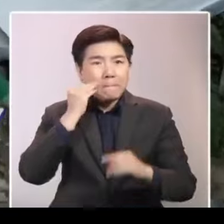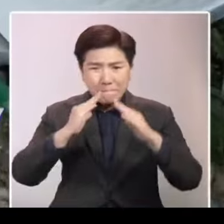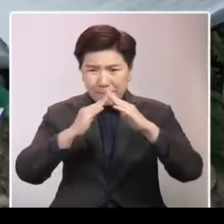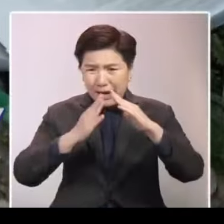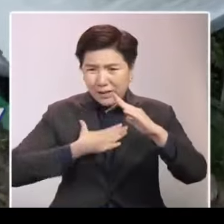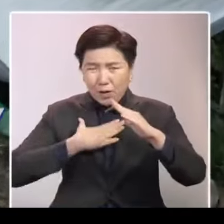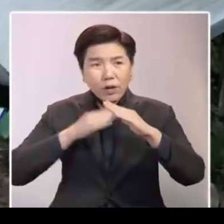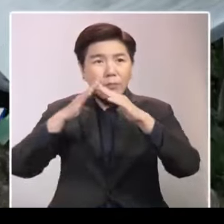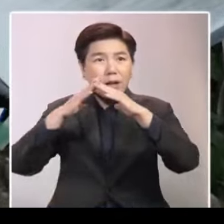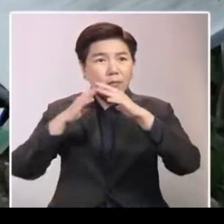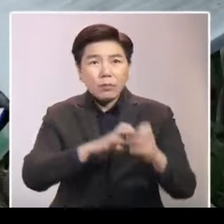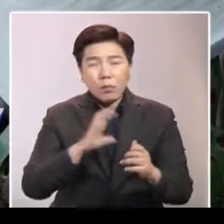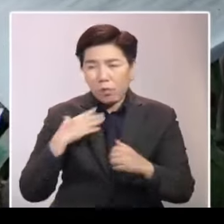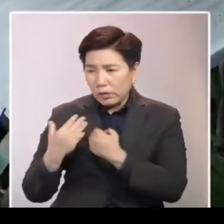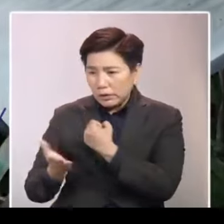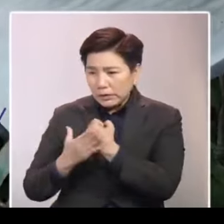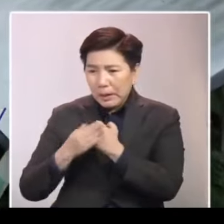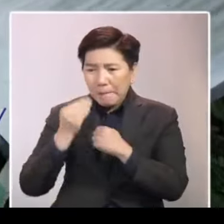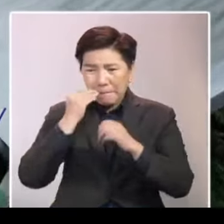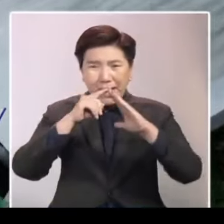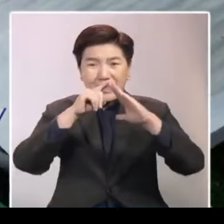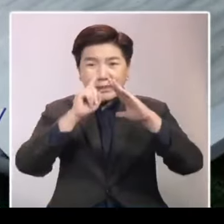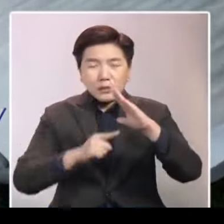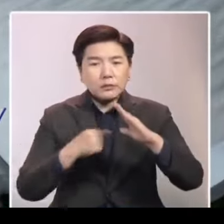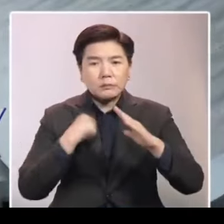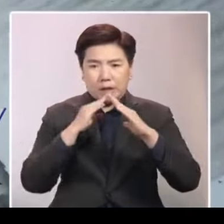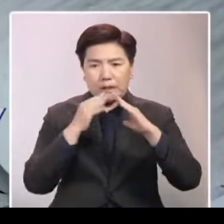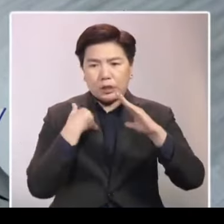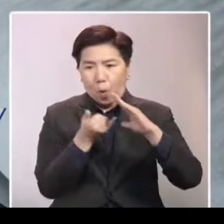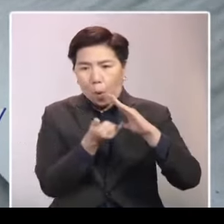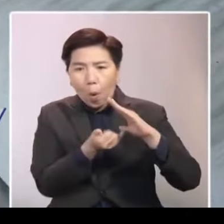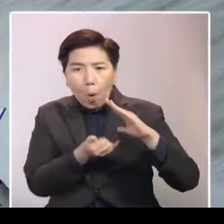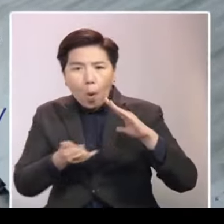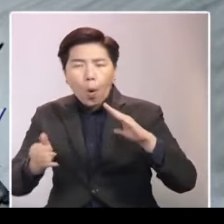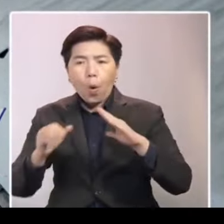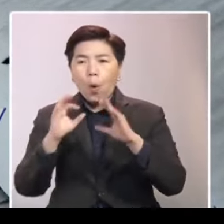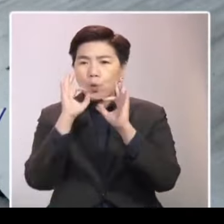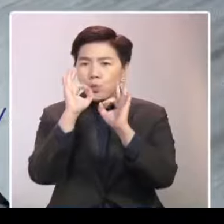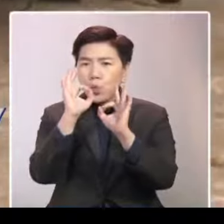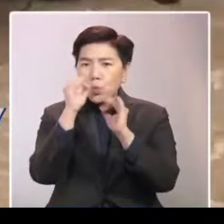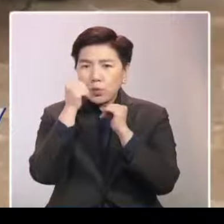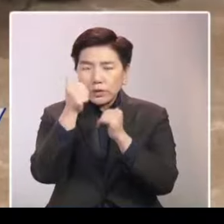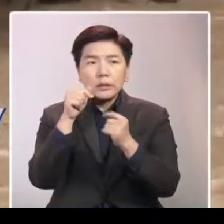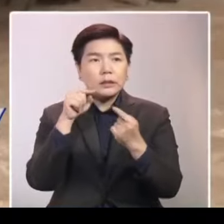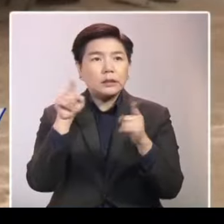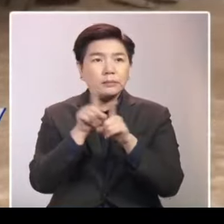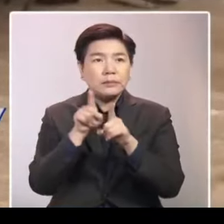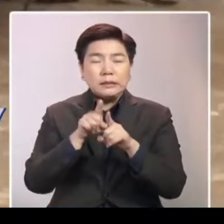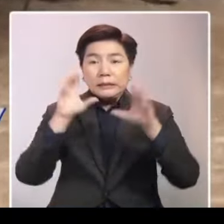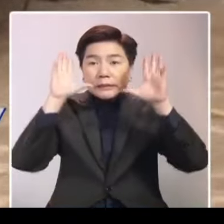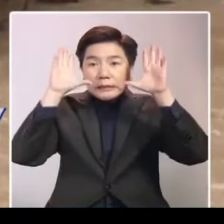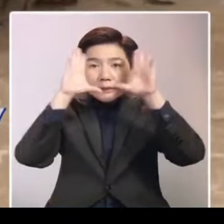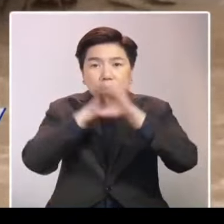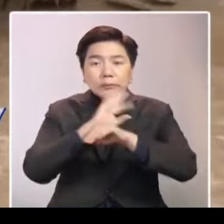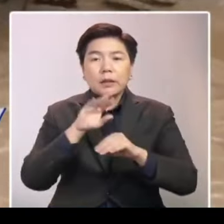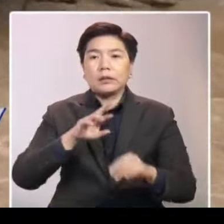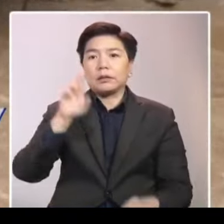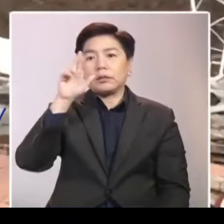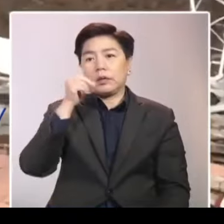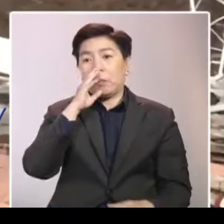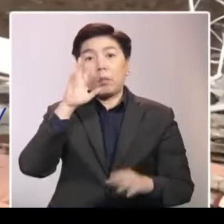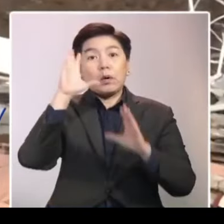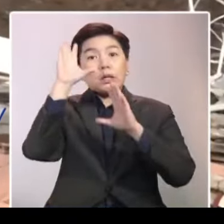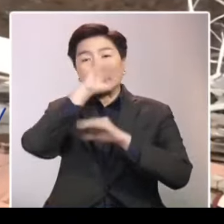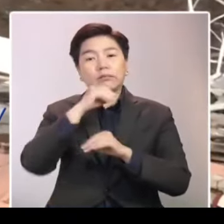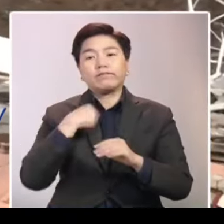งหลังจนมีคนมาเตือนว่าบ้านร้าวแล้วจึงได้ออกมาและโชคดีอีกชั้นคือเหตุการณ์ไม่ได้เกิดตอนกลางคืนไม่อย่างนั้นค